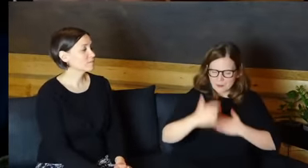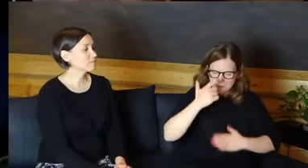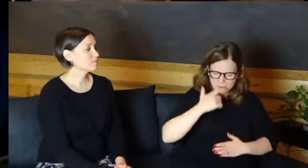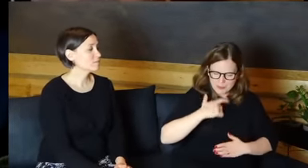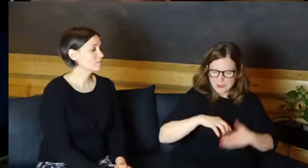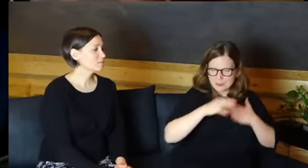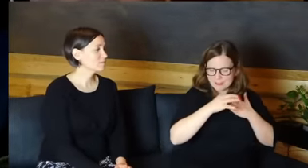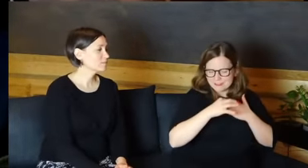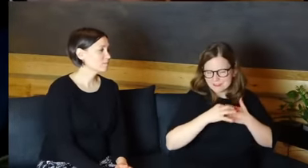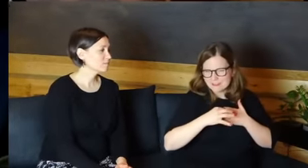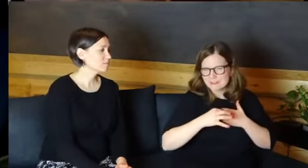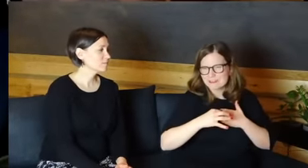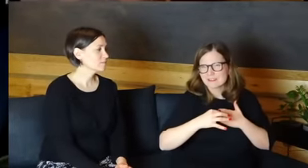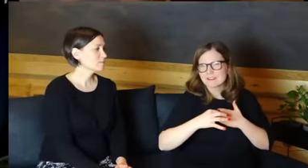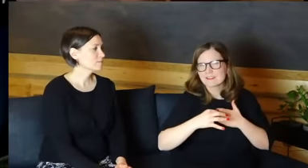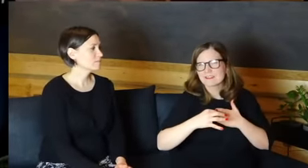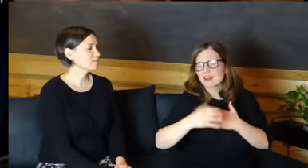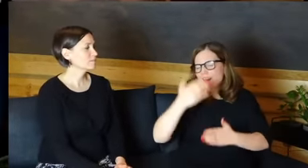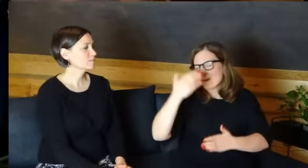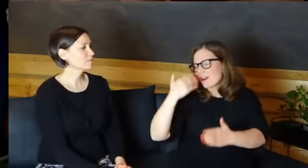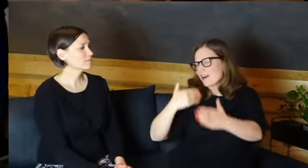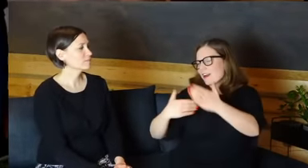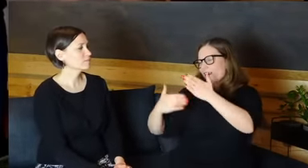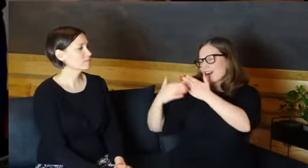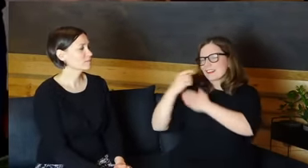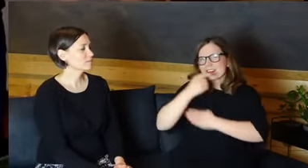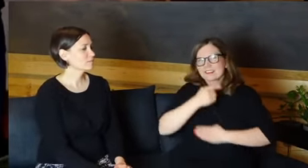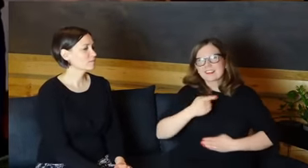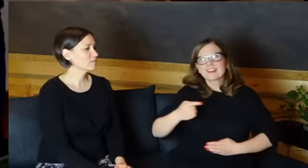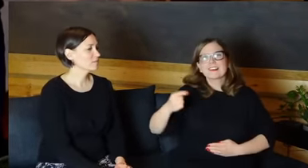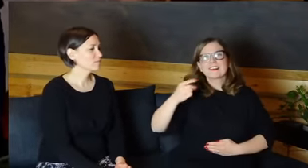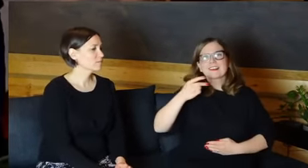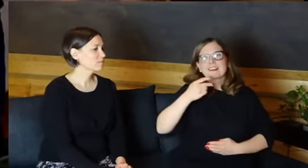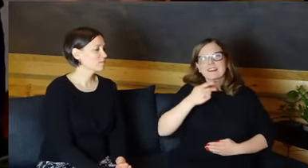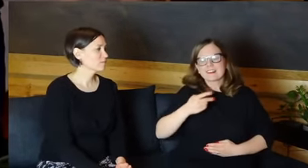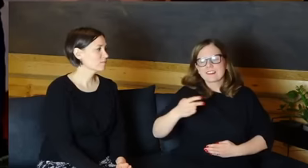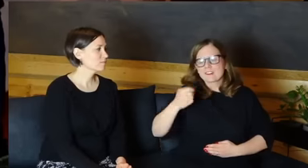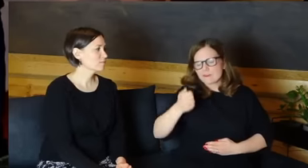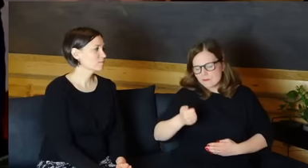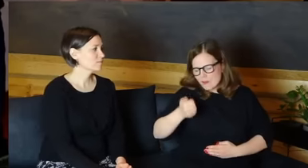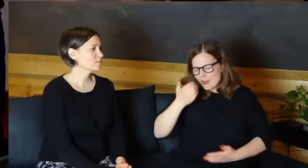johtavan taas vuosisatain